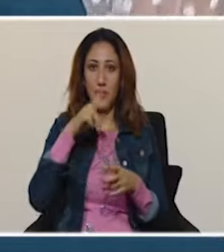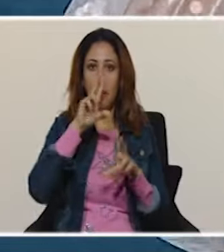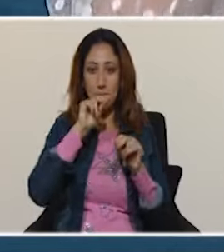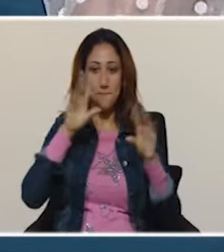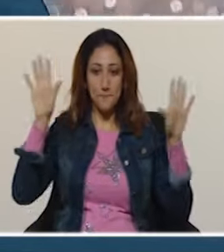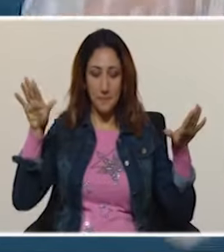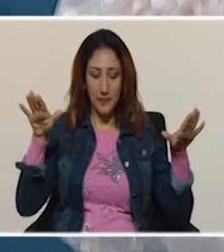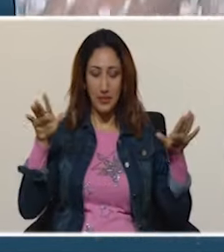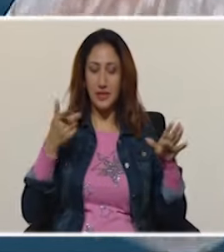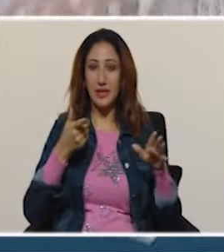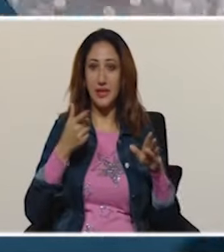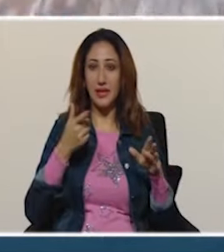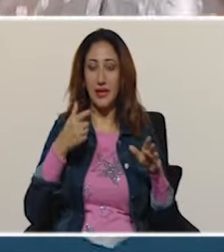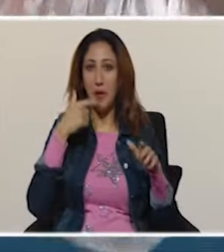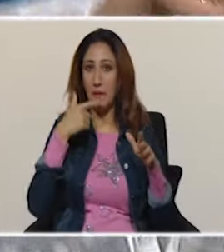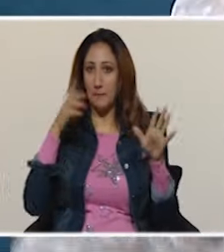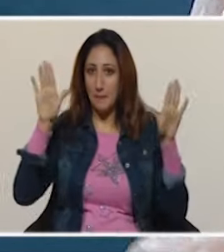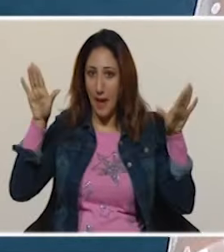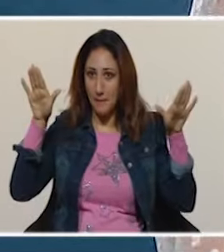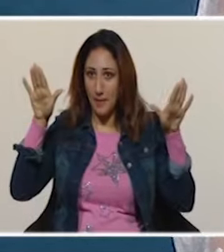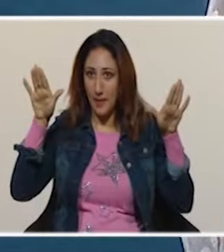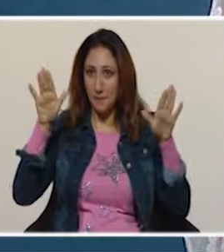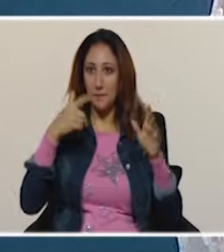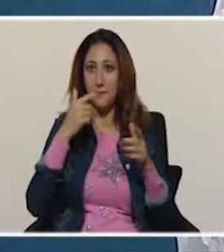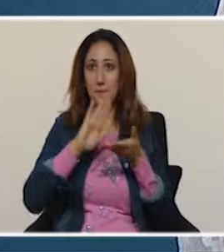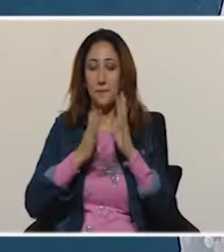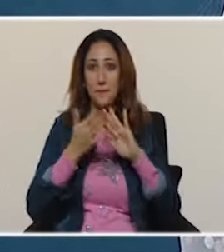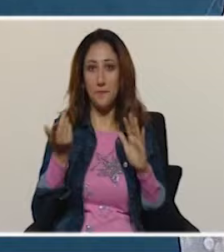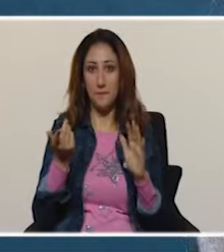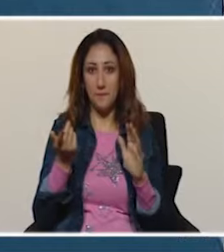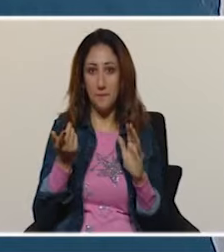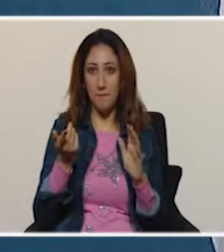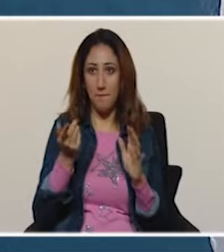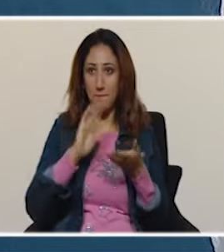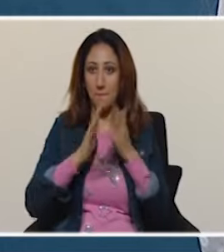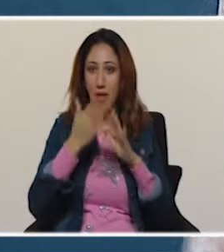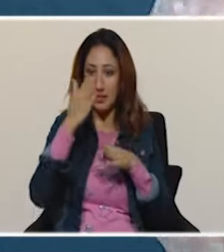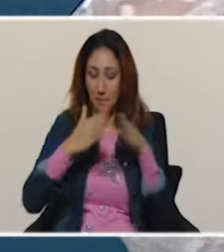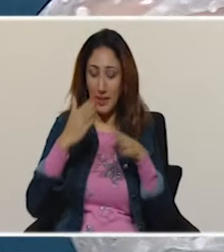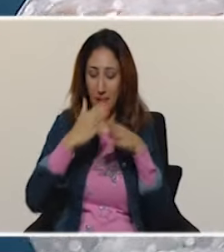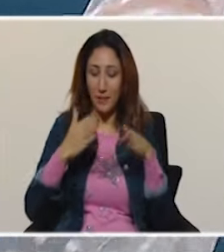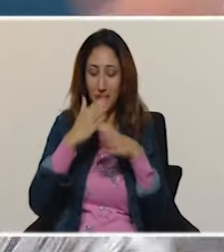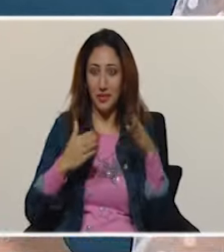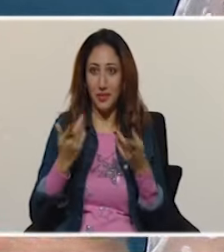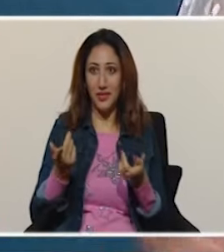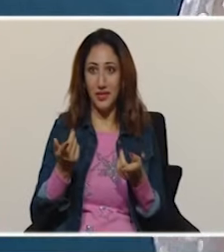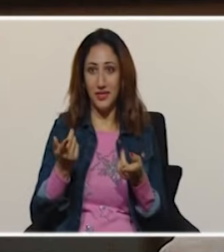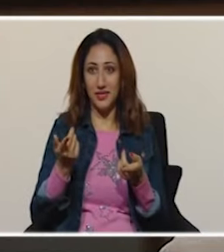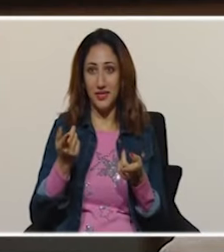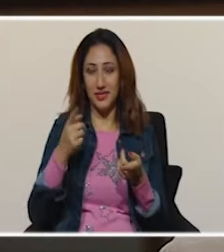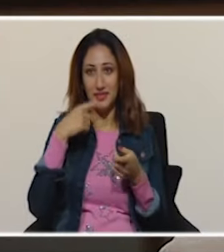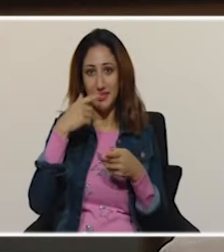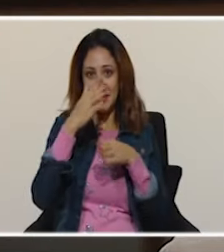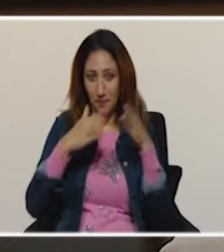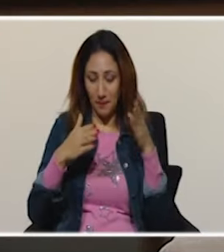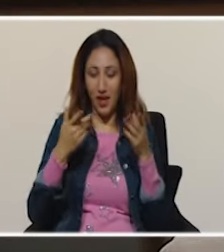بط، ورك رقبه، رقبه ضاني. قلت لهم حرام، ادفنوا حاجه من هذا الكائن اللي ذبحتوه، ما فيش حاجه بتدفن، حتى